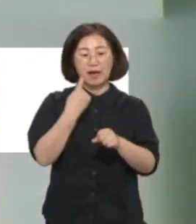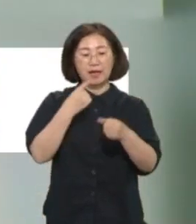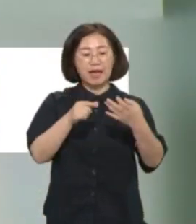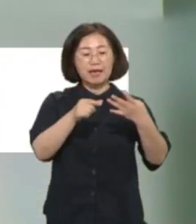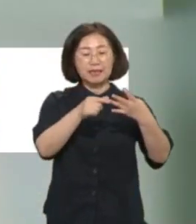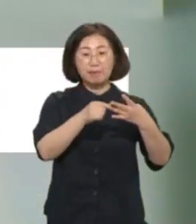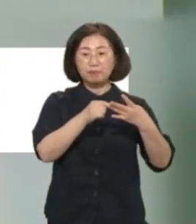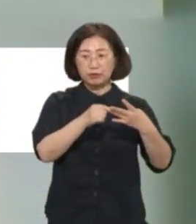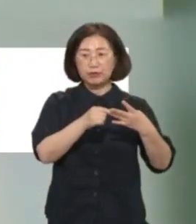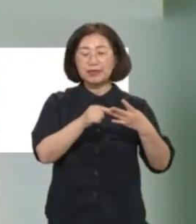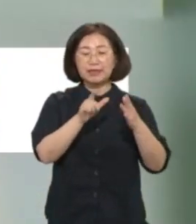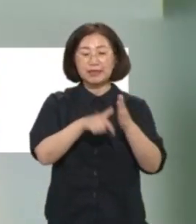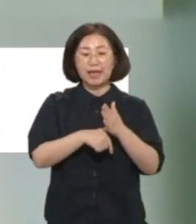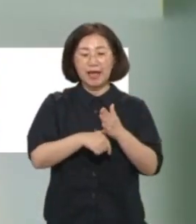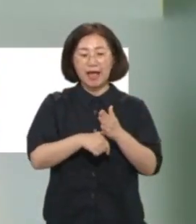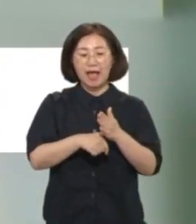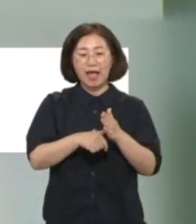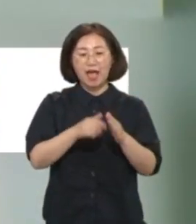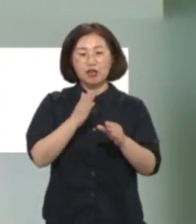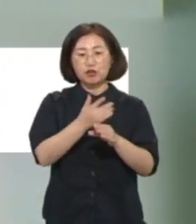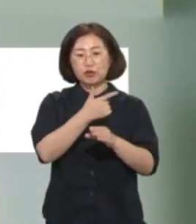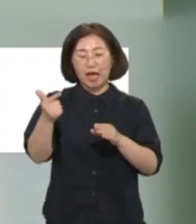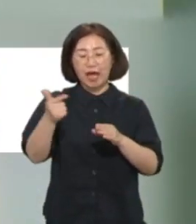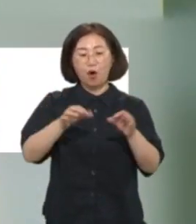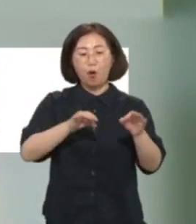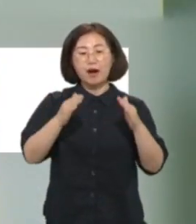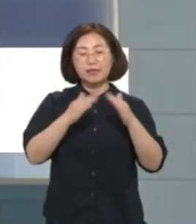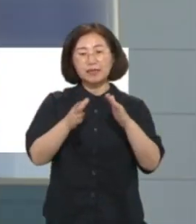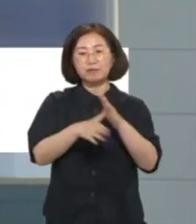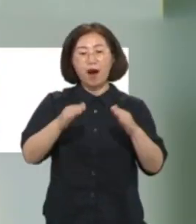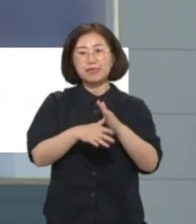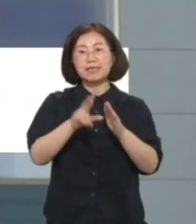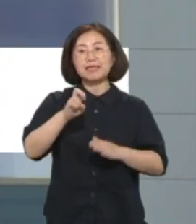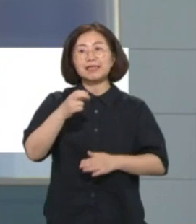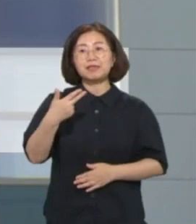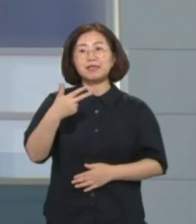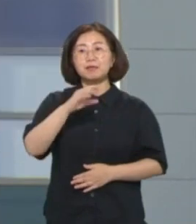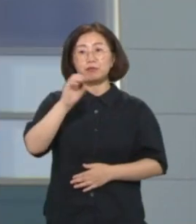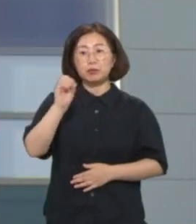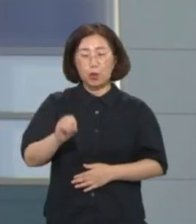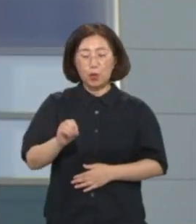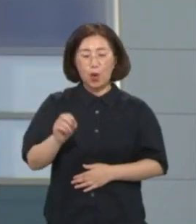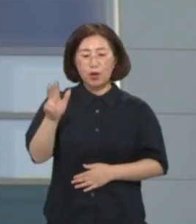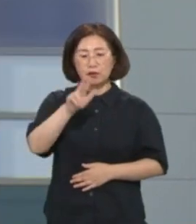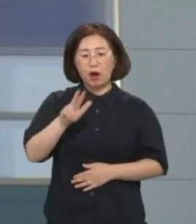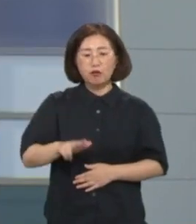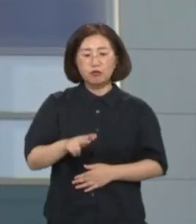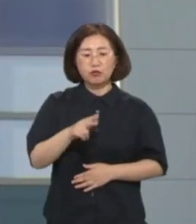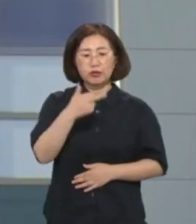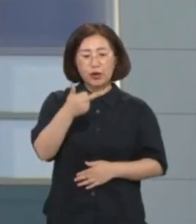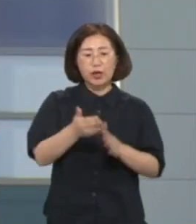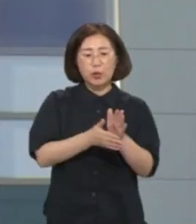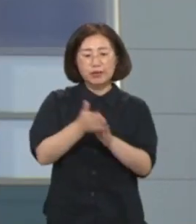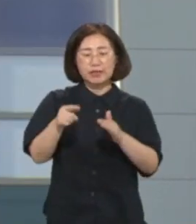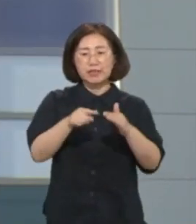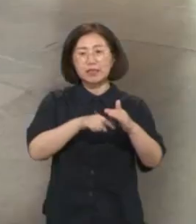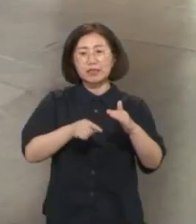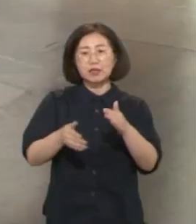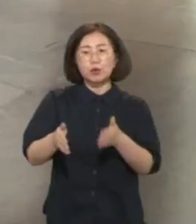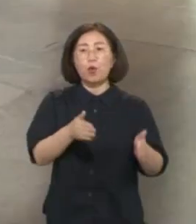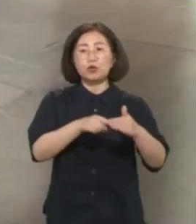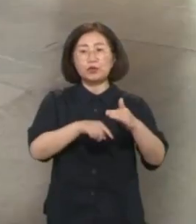3분기 세종시 중대형 상가 평균 공실률은 21.7%로 전국 17개 시도 중 가장